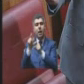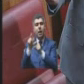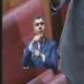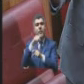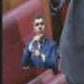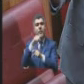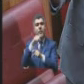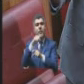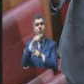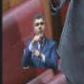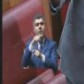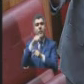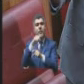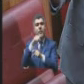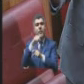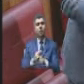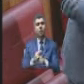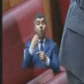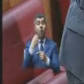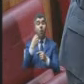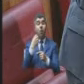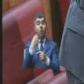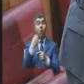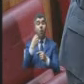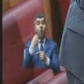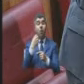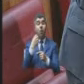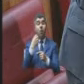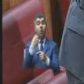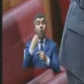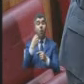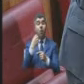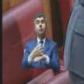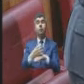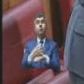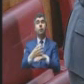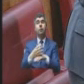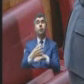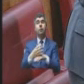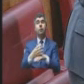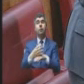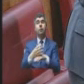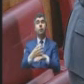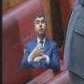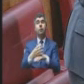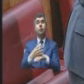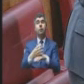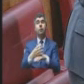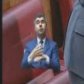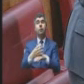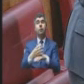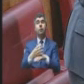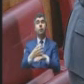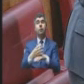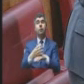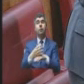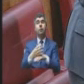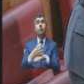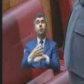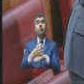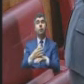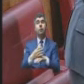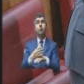وتقدم بحاله بحال الموظفين بحال المرشحين الاخرين. ولا يمكن الاقرار